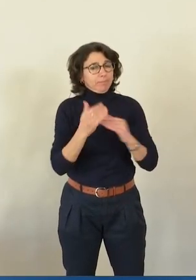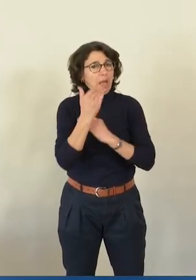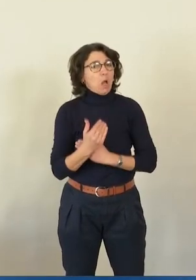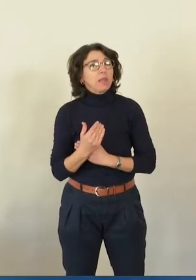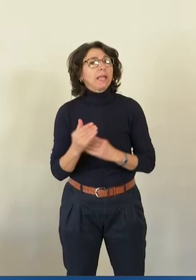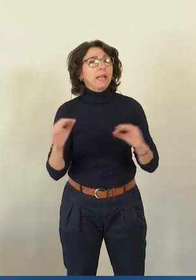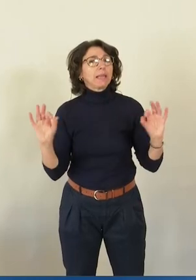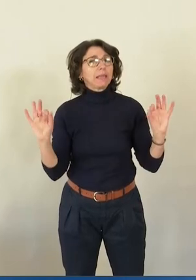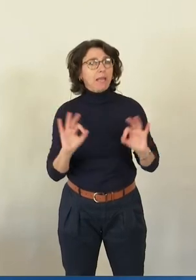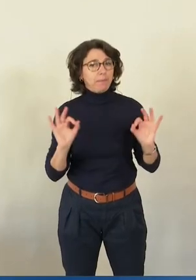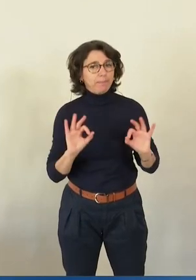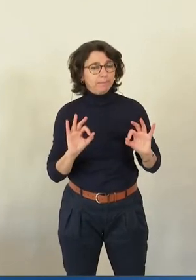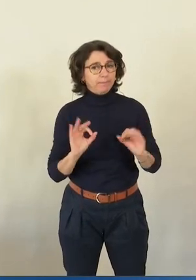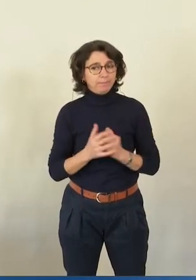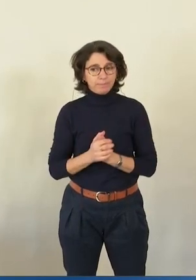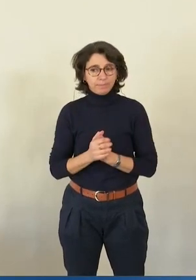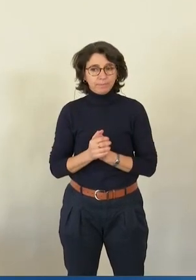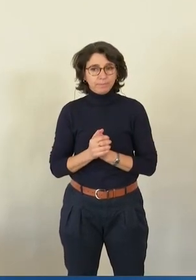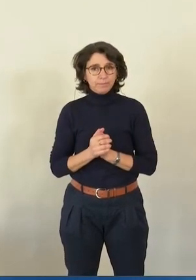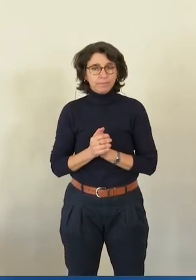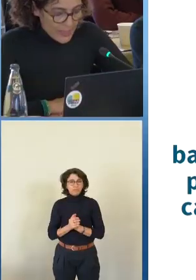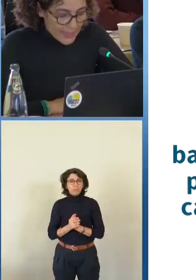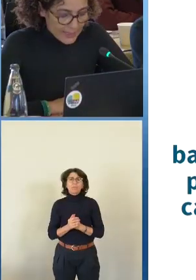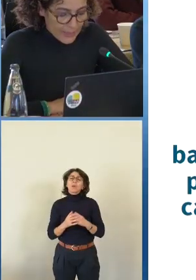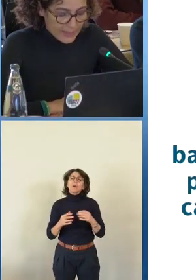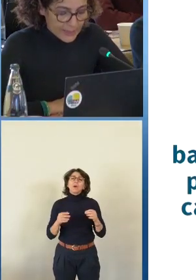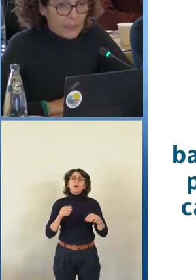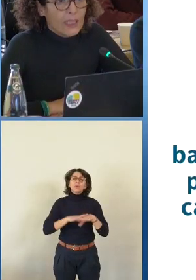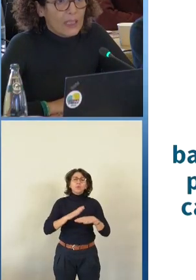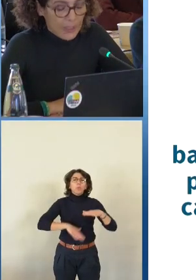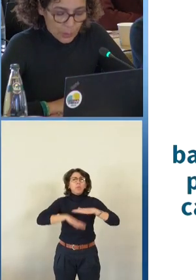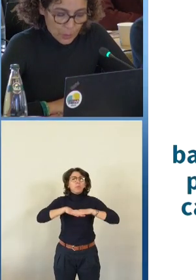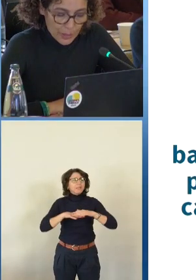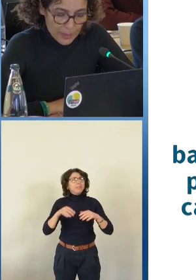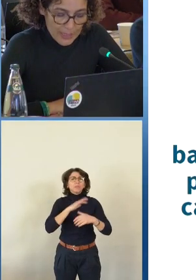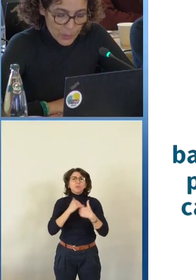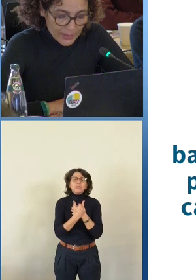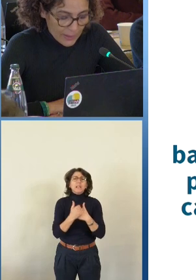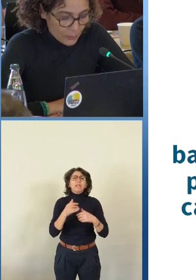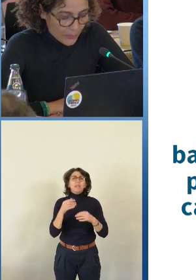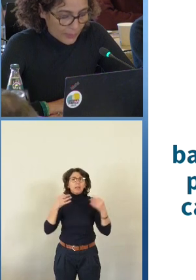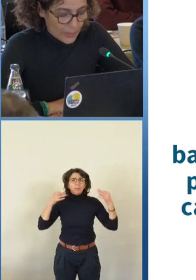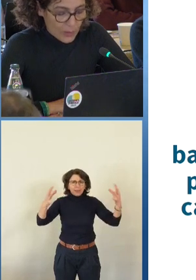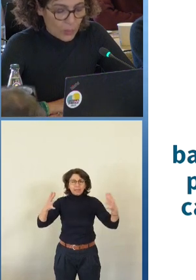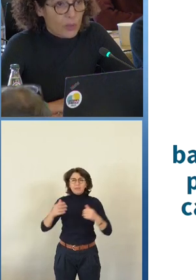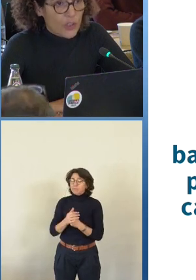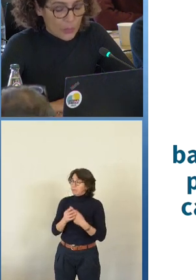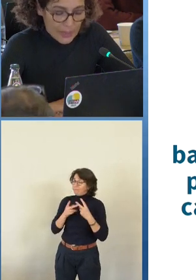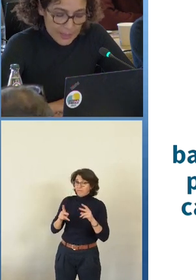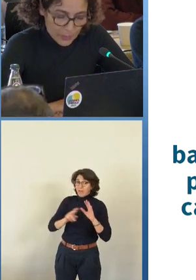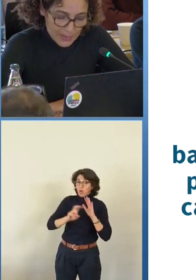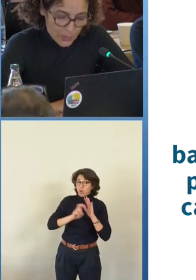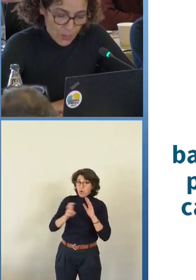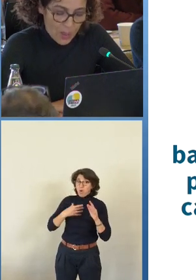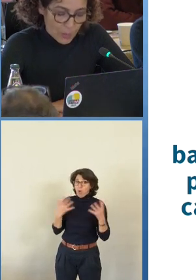pays dans le cadre de la mise en place du bouclier social et climatique la ville de Grenoble a souhaité renforcer son action dans le champ de